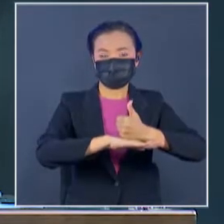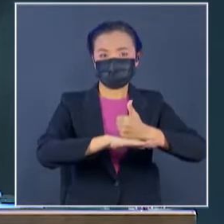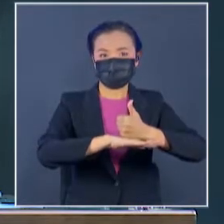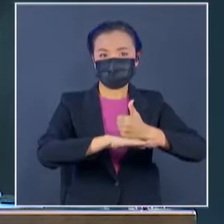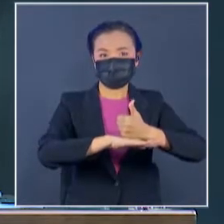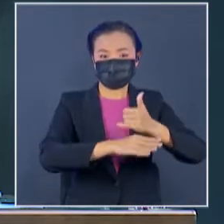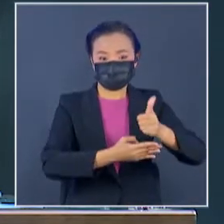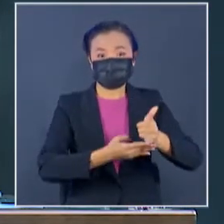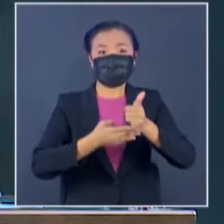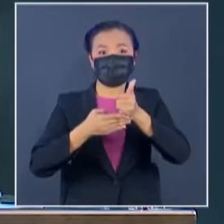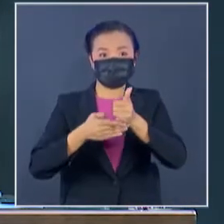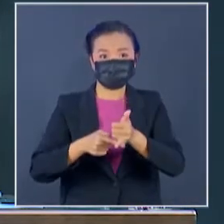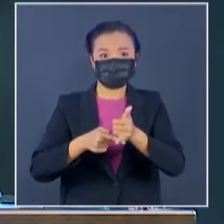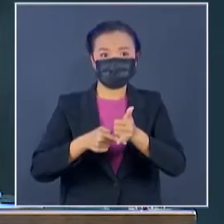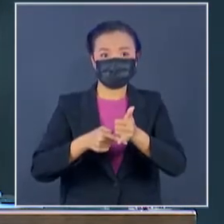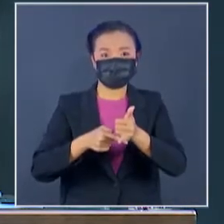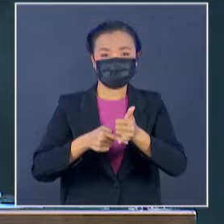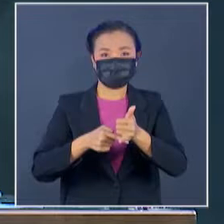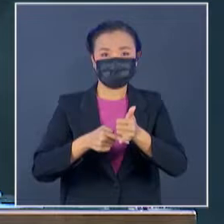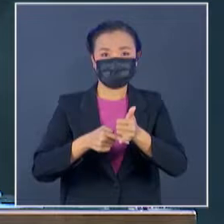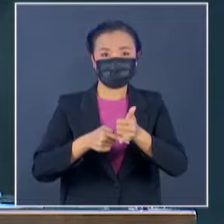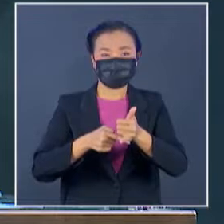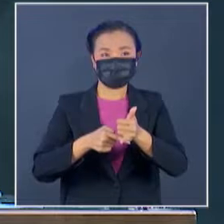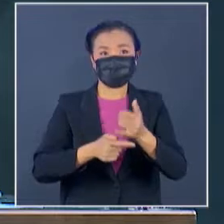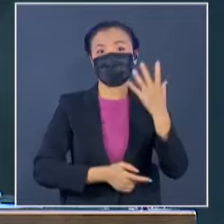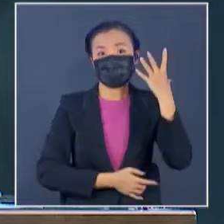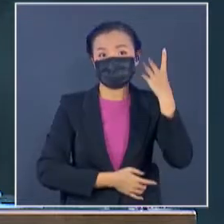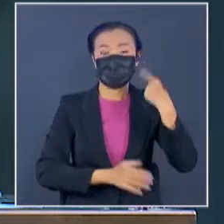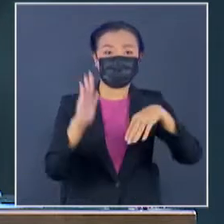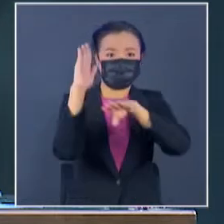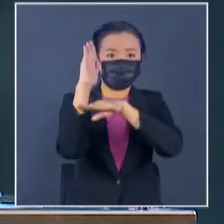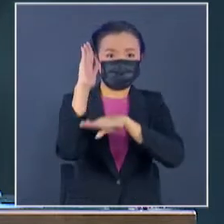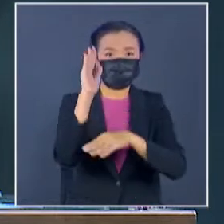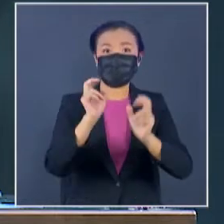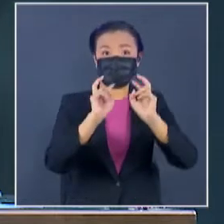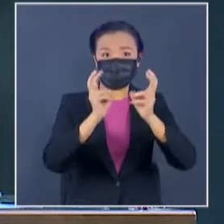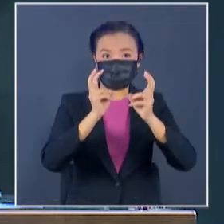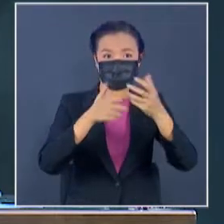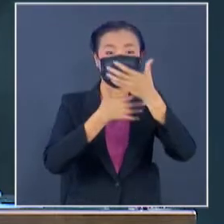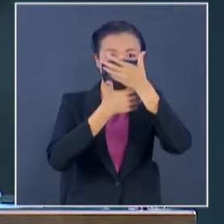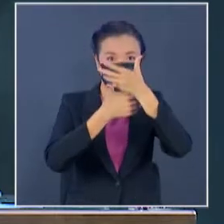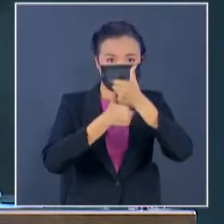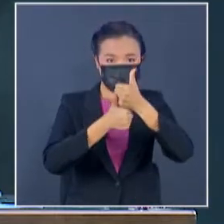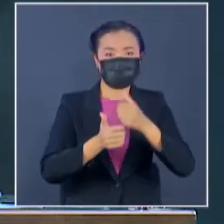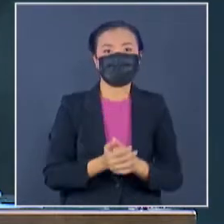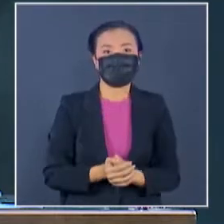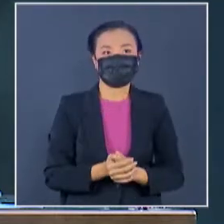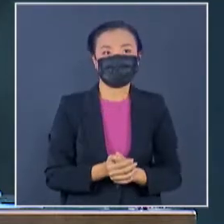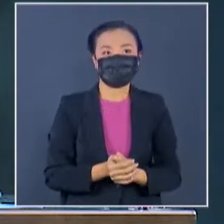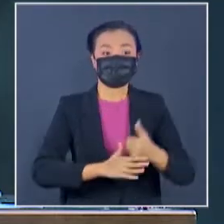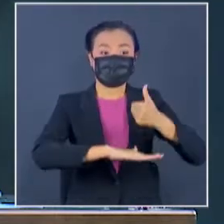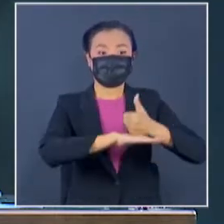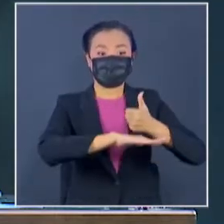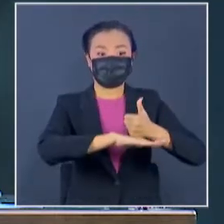าทำการดำเนินการนะครับเมื่อวานนี้เนี่ยมันมีประเด็นหนึ่งที่น่าสนใจเพราะว่าตัวของผู้ก